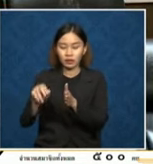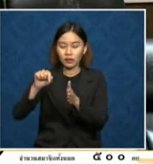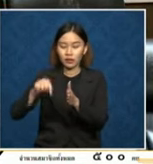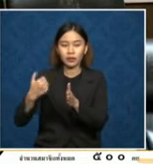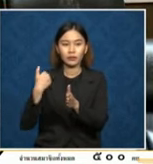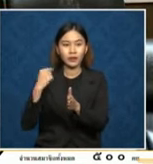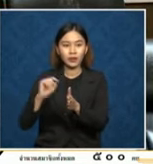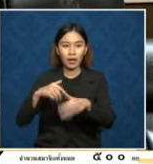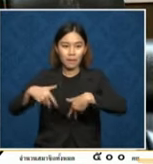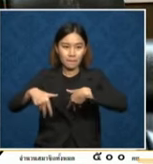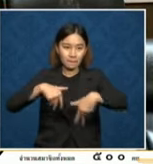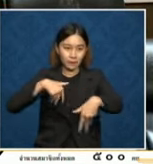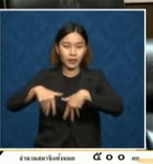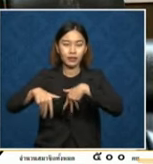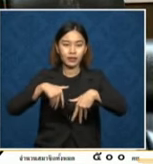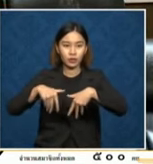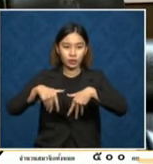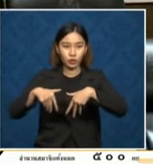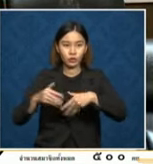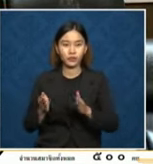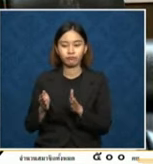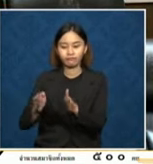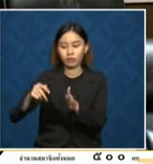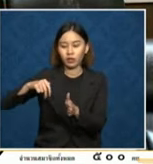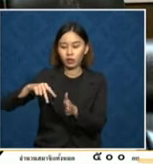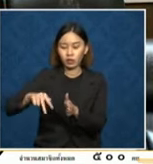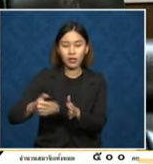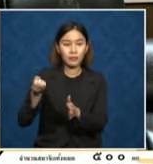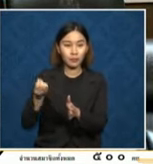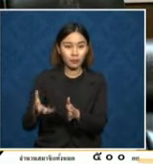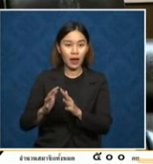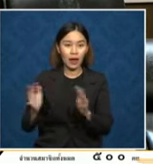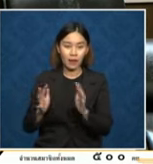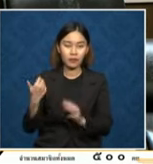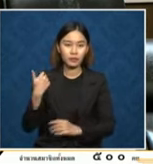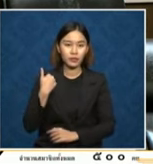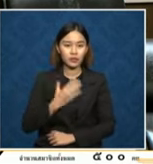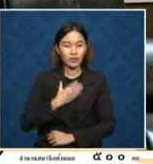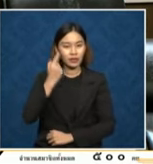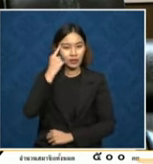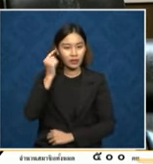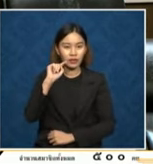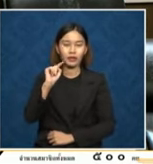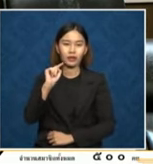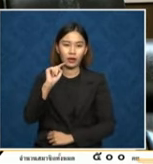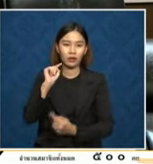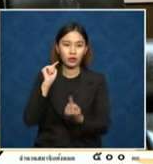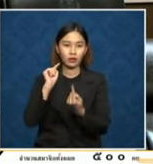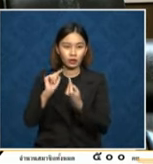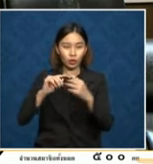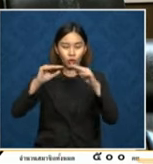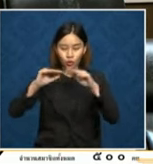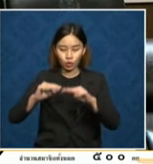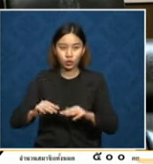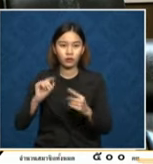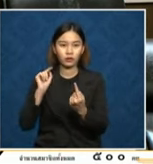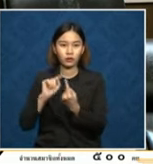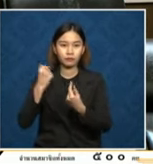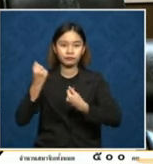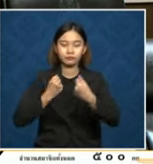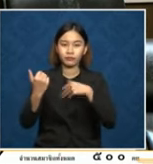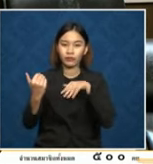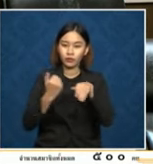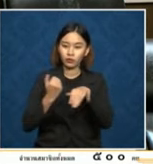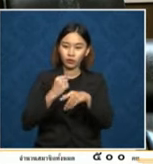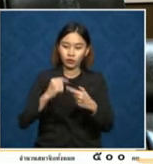ะยังมีพี่น้องประชาชนที่ใช้ทางเดินเท้าเป็นจำนวนมากดิฉันคิดว่าเพื่อตอบสนองนะคะการลดจำนวนใช้รถยน